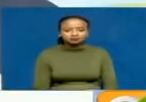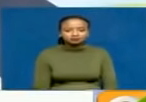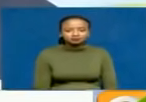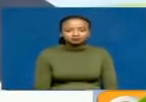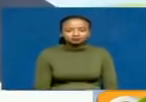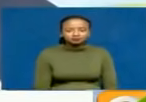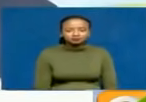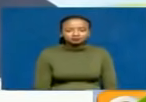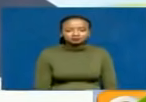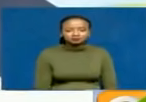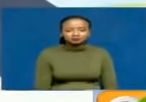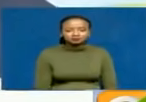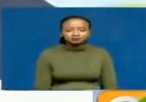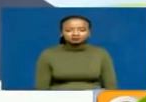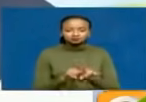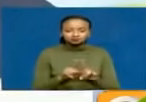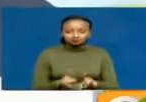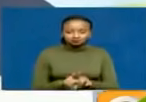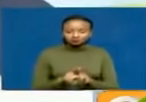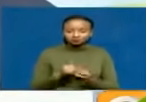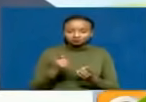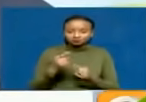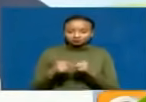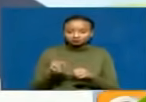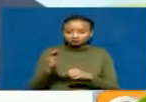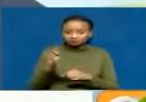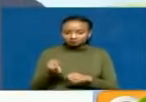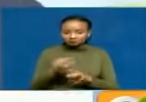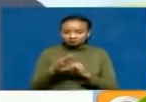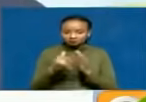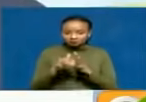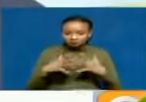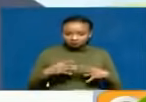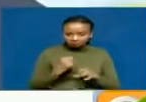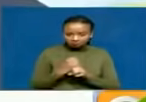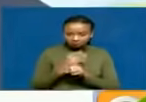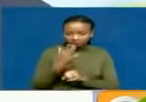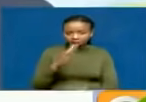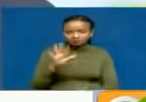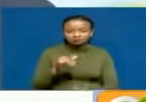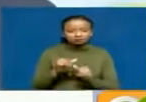Meli is still alive. He's still a member of parliament. All his colleagues who are in the committee are still alive.